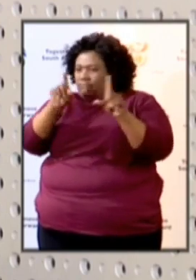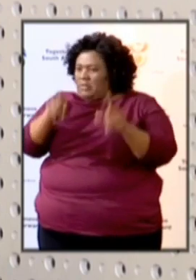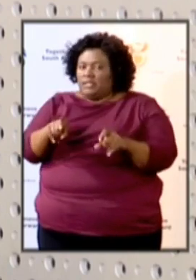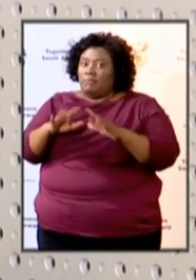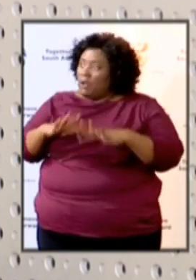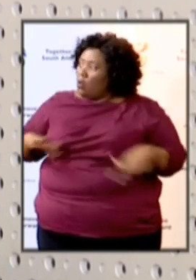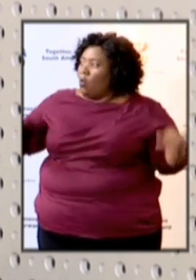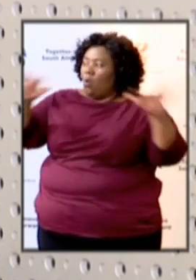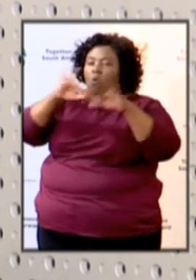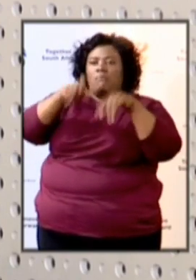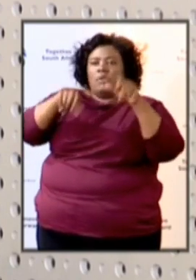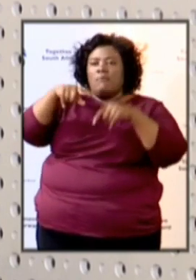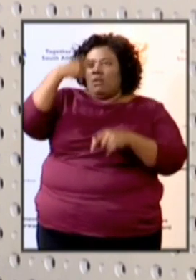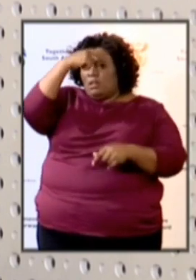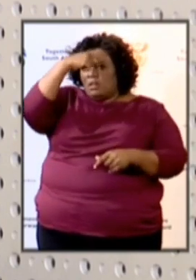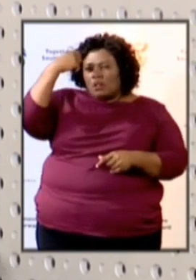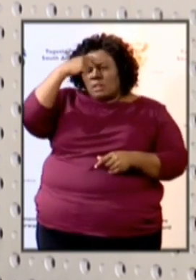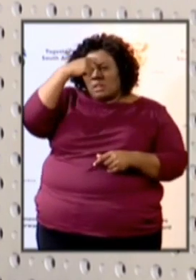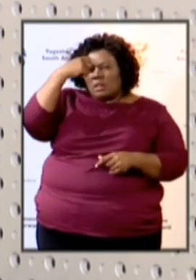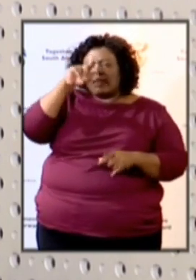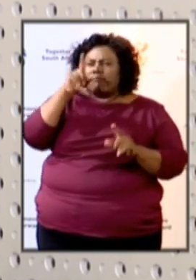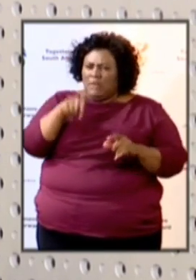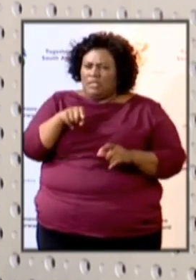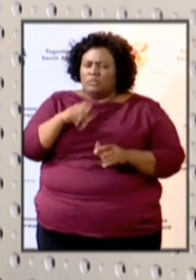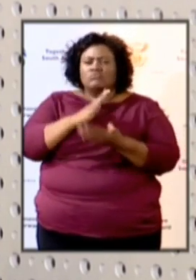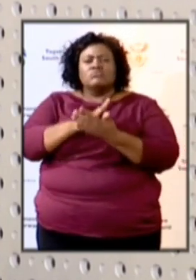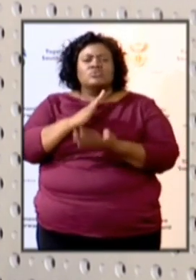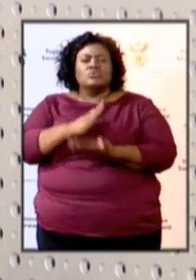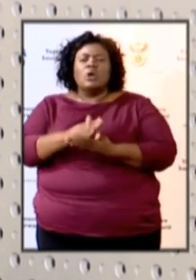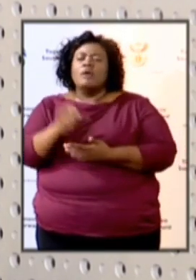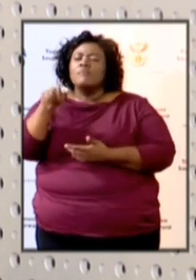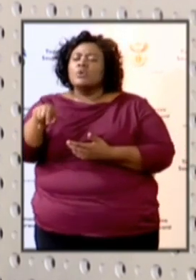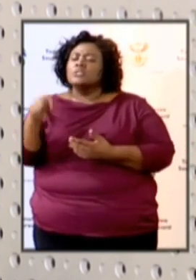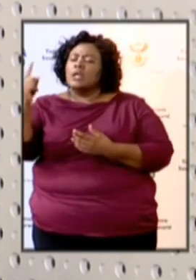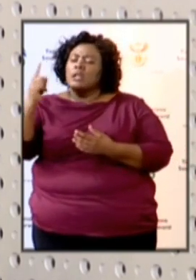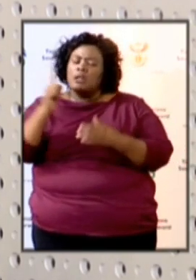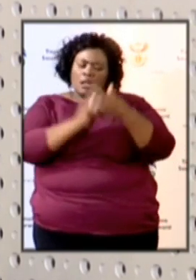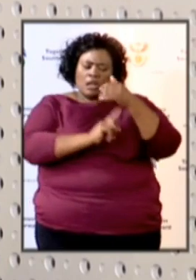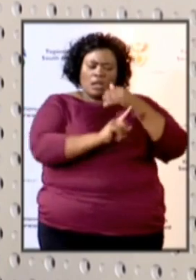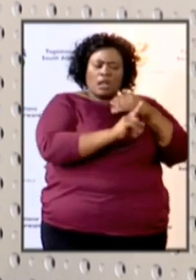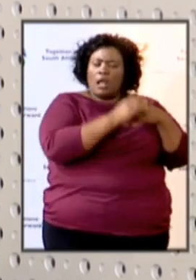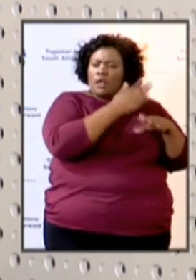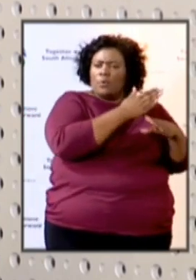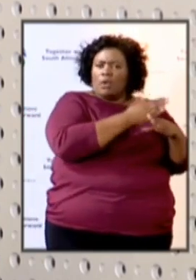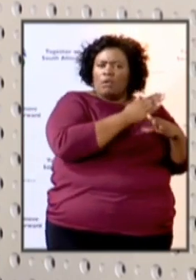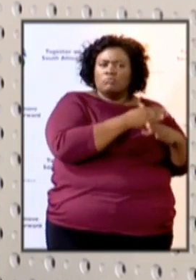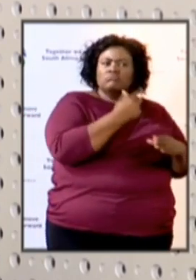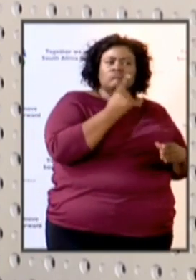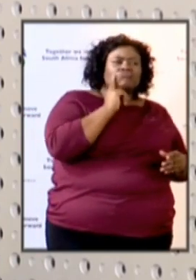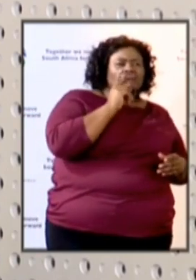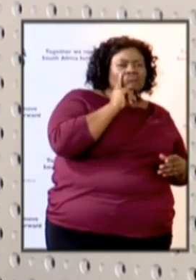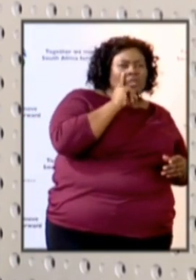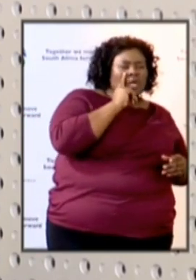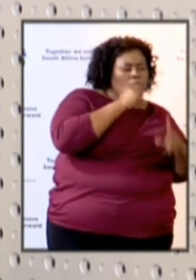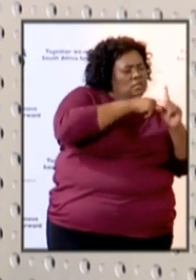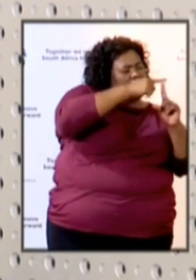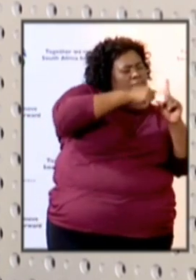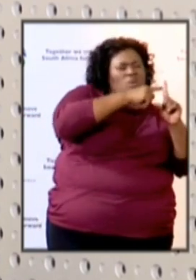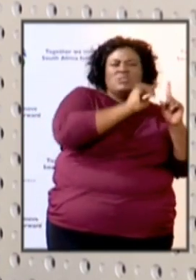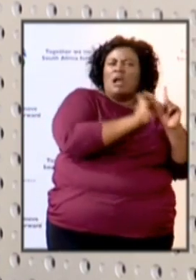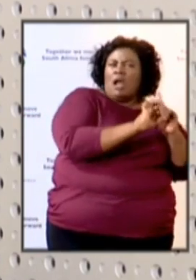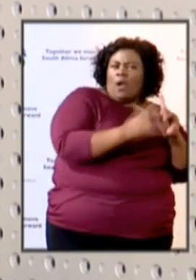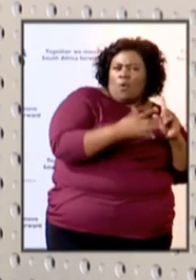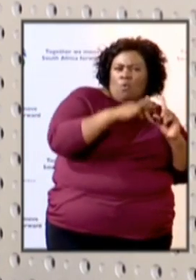fanele ascreene, kusho ukuthi ubheke ukuthi umsebenzi mayifika akanayo temperature, akakhwehleli, akanazo